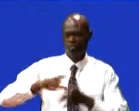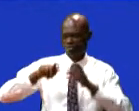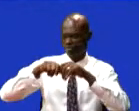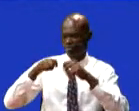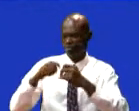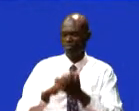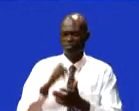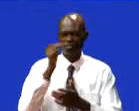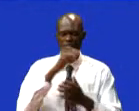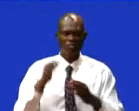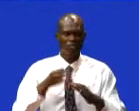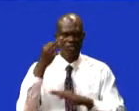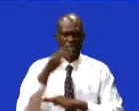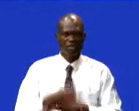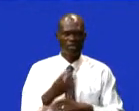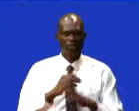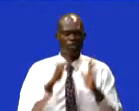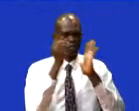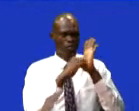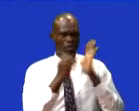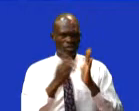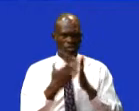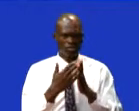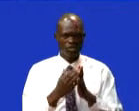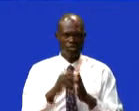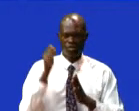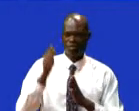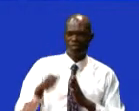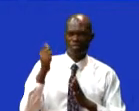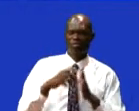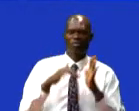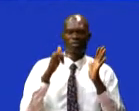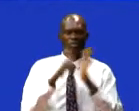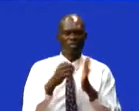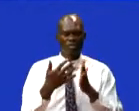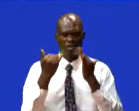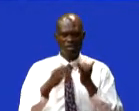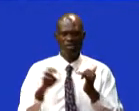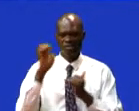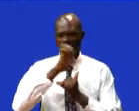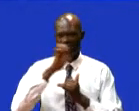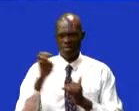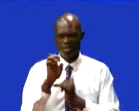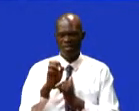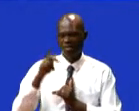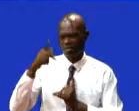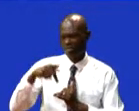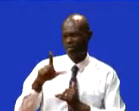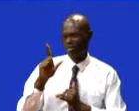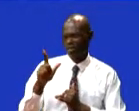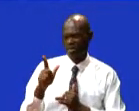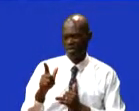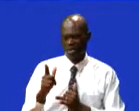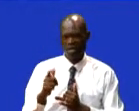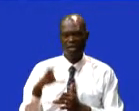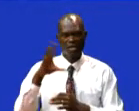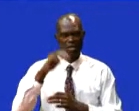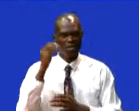gwenge go eko bang' doho mamalo Machakos ng'ado ni lo mabende ogerie kambi mar East Africa Portland noyudi e tok